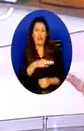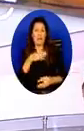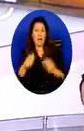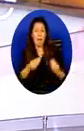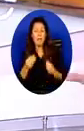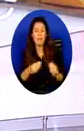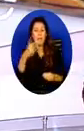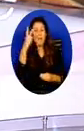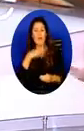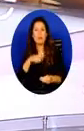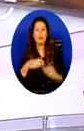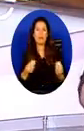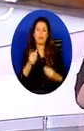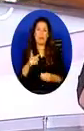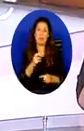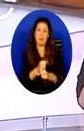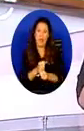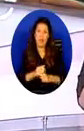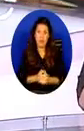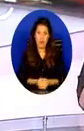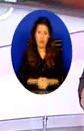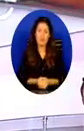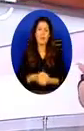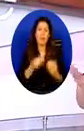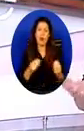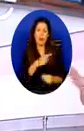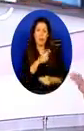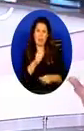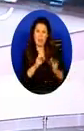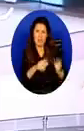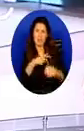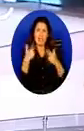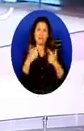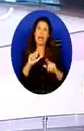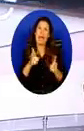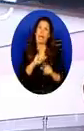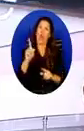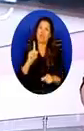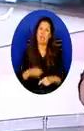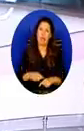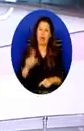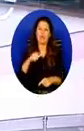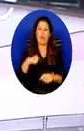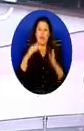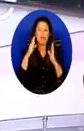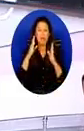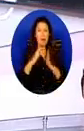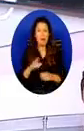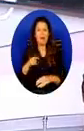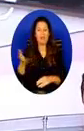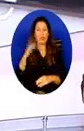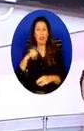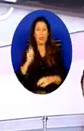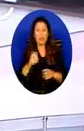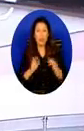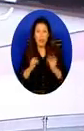ואגב, למרות שמרטימן כרגע יסביר למה לא צריך את זה, יש כמה שופטות ושופטים שמאוד מאמינים בזה ועוזרים לנו לדחוף את